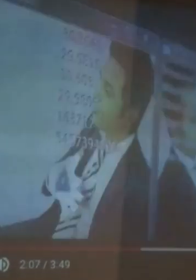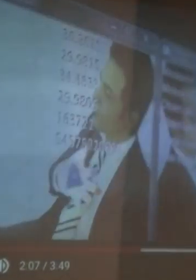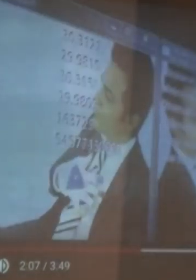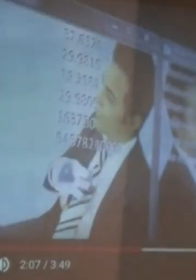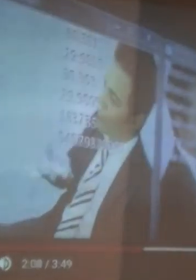egy, banki környezetben.